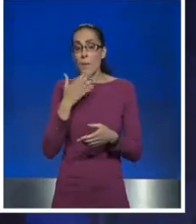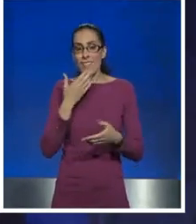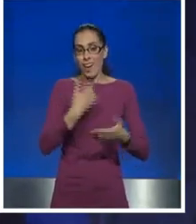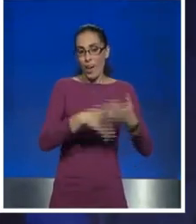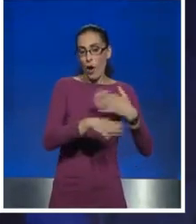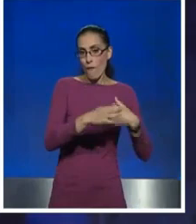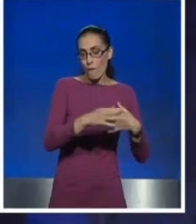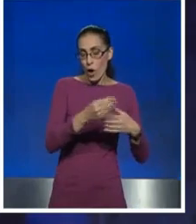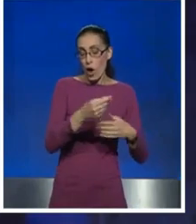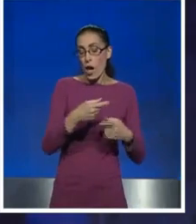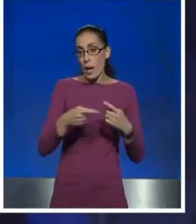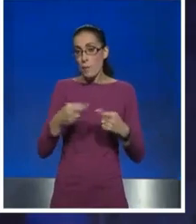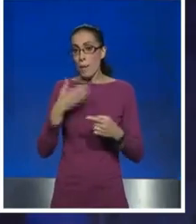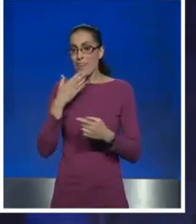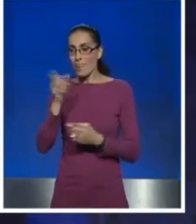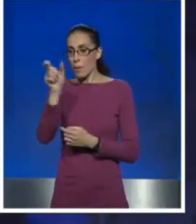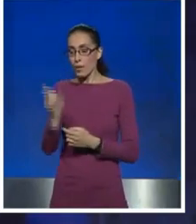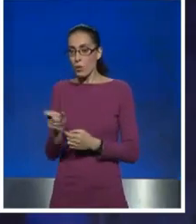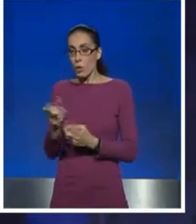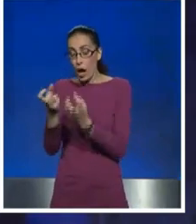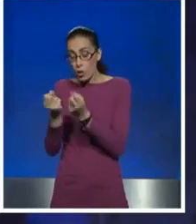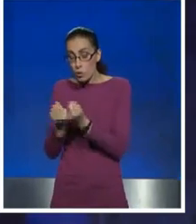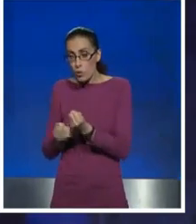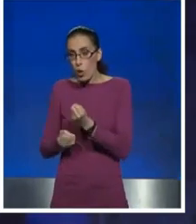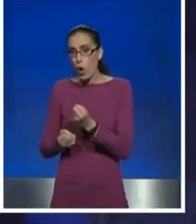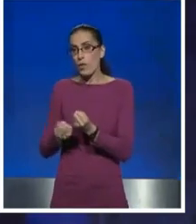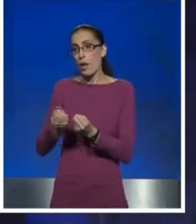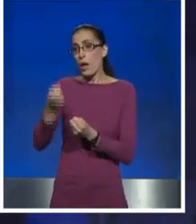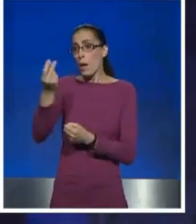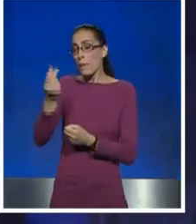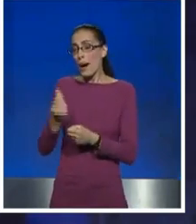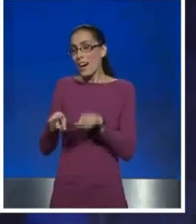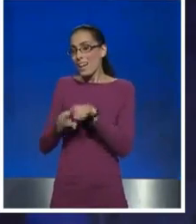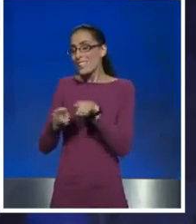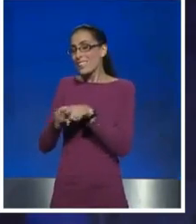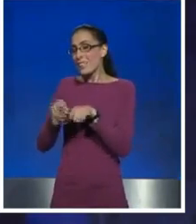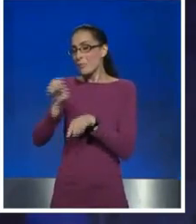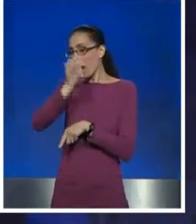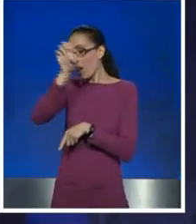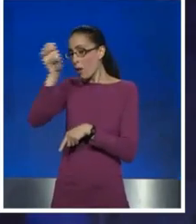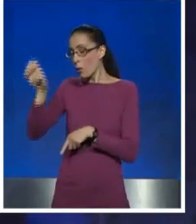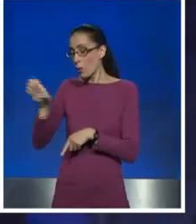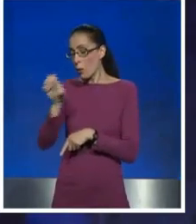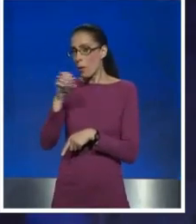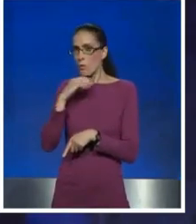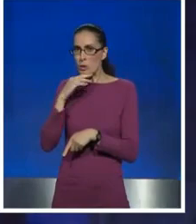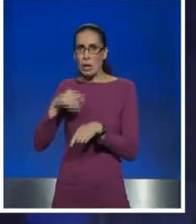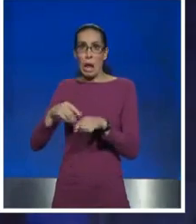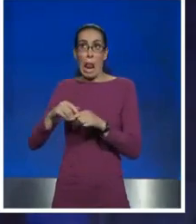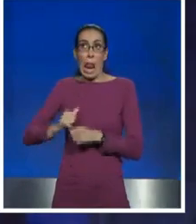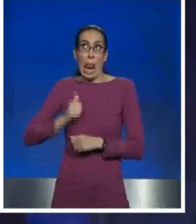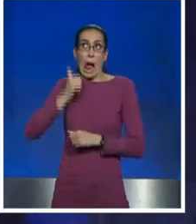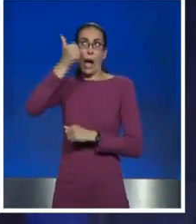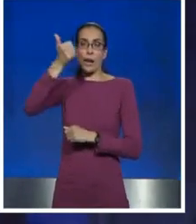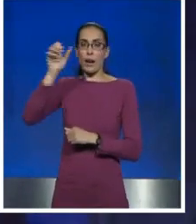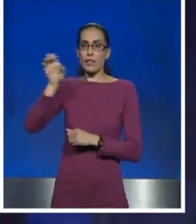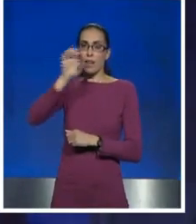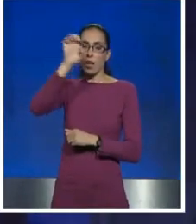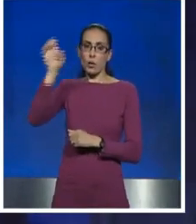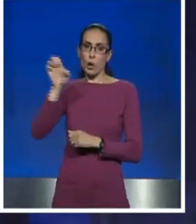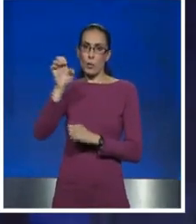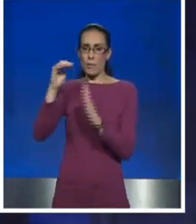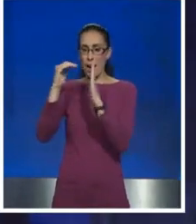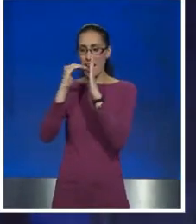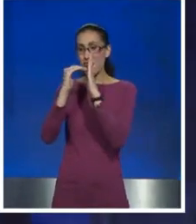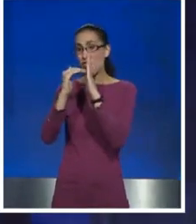fejjem il-ħaddim għandu bżonn average wage tal-Ewropa. Anna mhux qed ngħidu l-aqwa tal-Ewropa, imma kamon